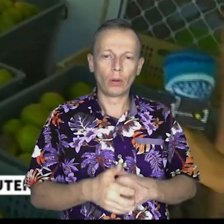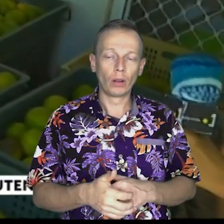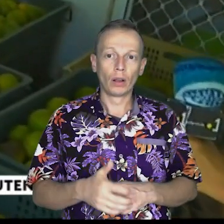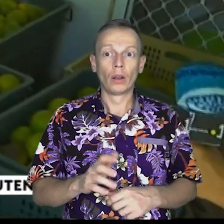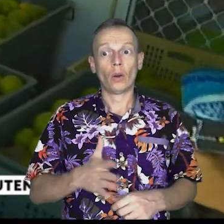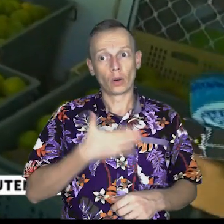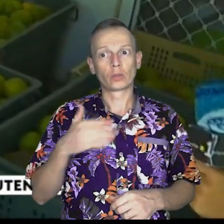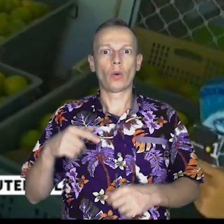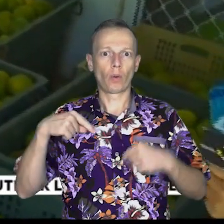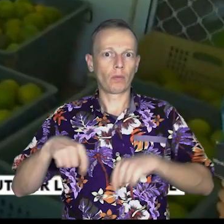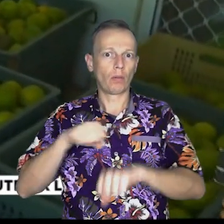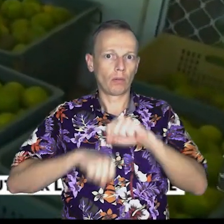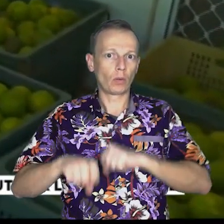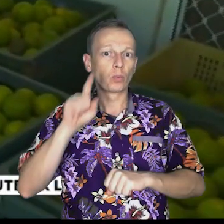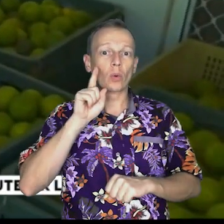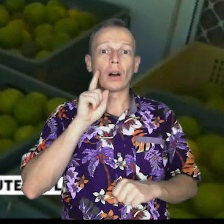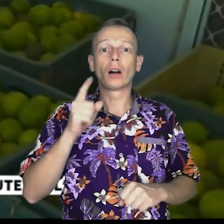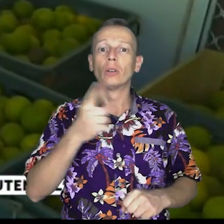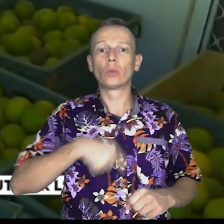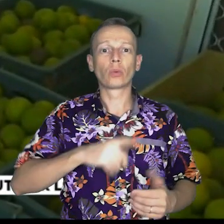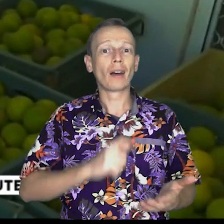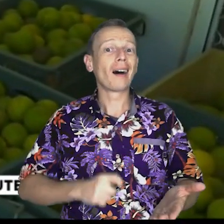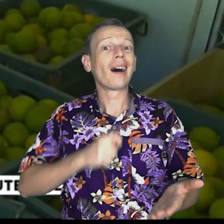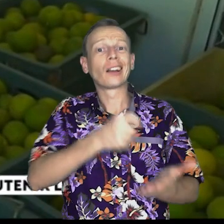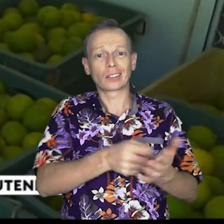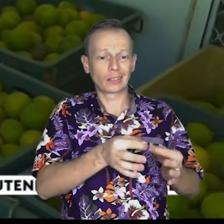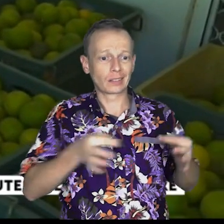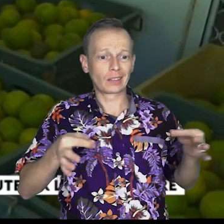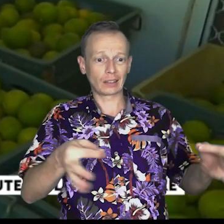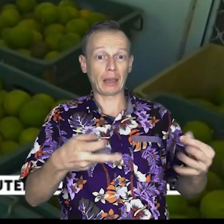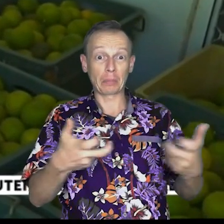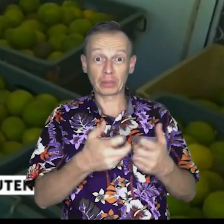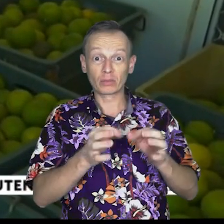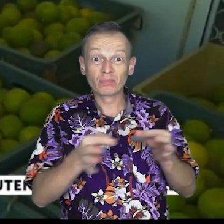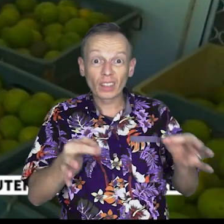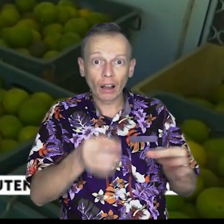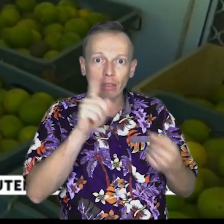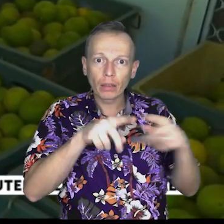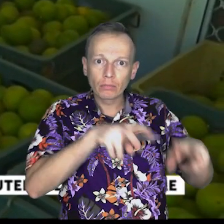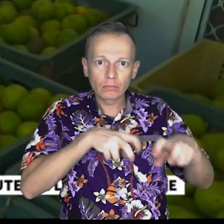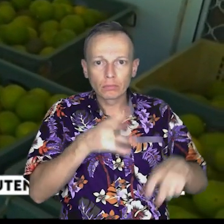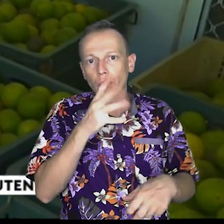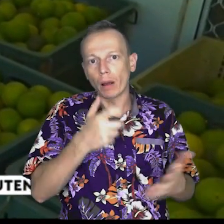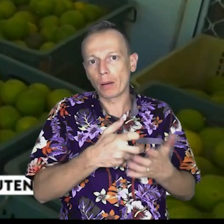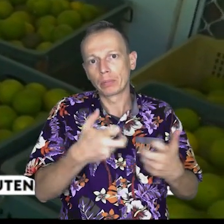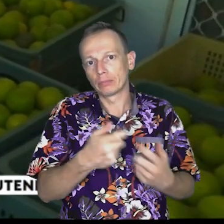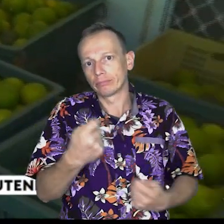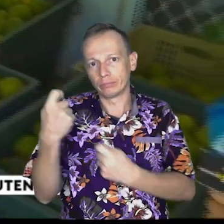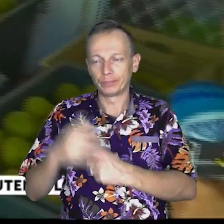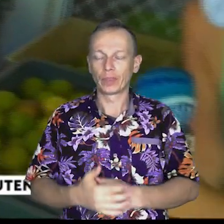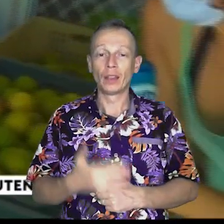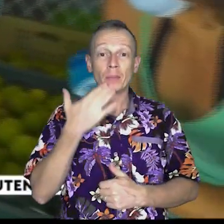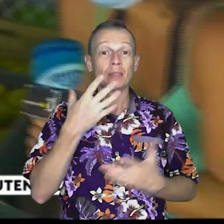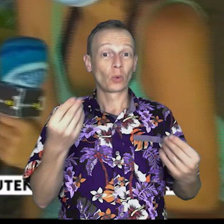pourrait pas se permettre d'acheter la terre au prix où elle est à l'heure actuelle pour faire de l'agriculture. Françoise-Henri, merci infiniment de nous